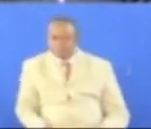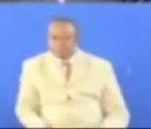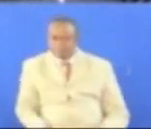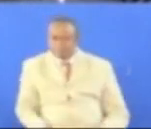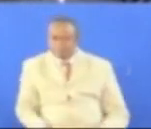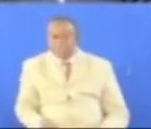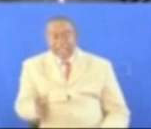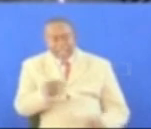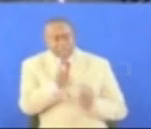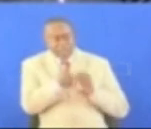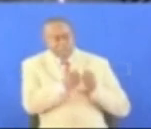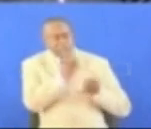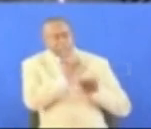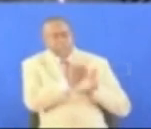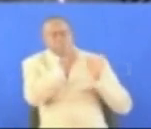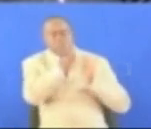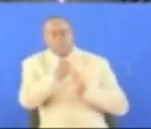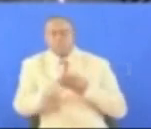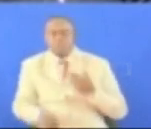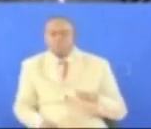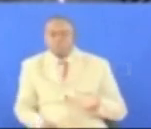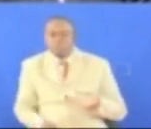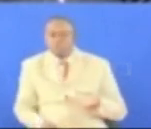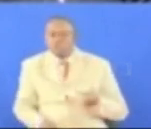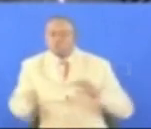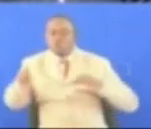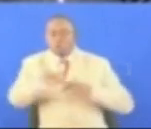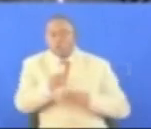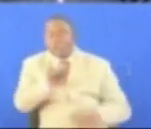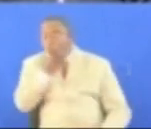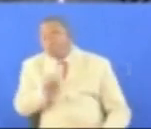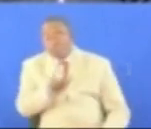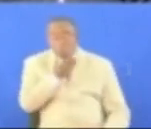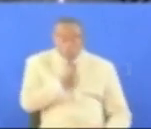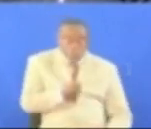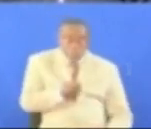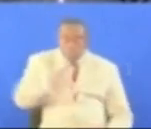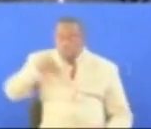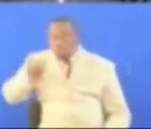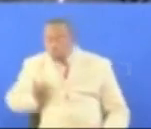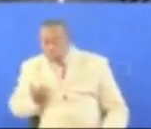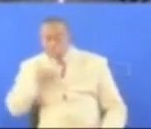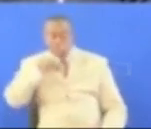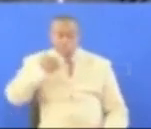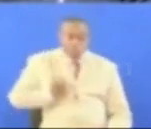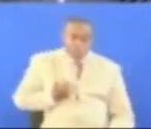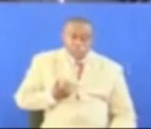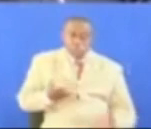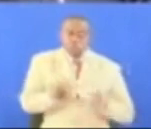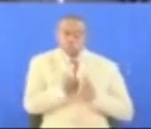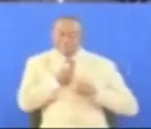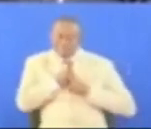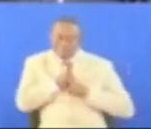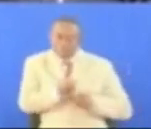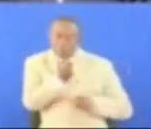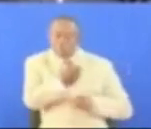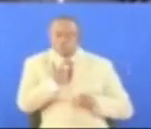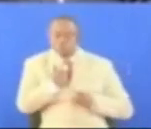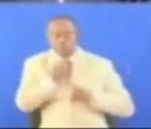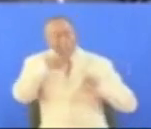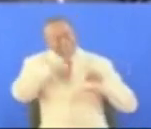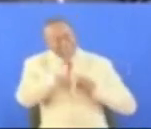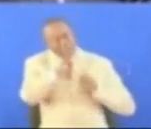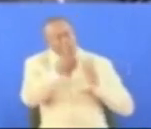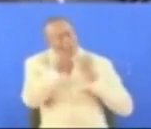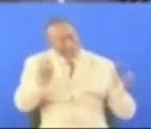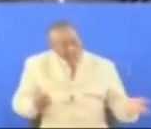right wao kuona wanawake kwa wanawake na wanaume kwa wanaume, kwa nini wanawafosi watoto wetu waingie kwenye